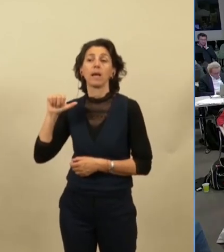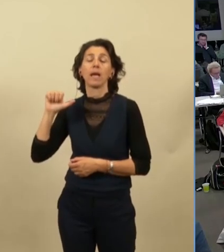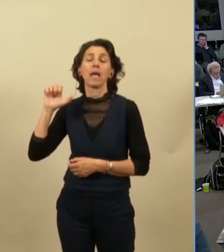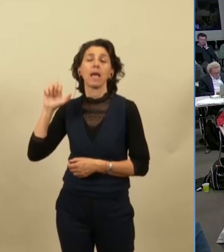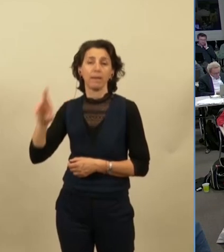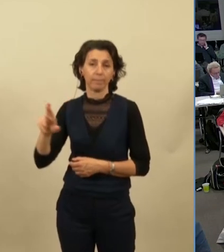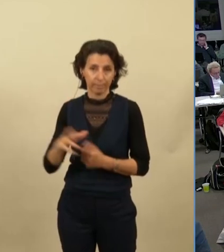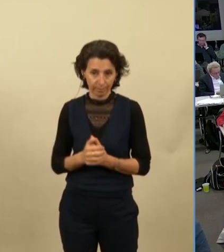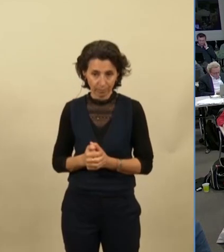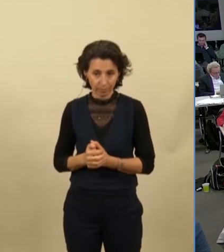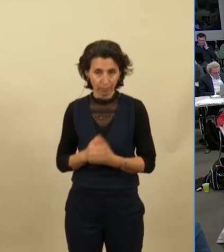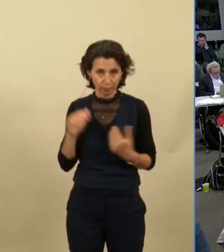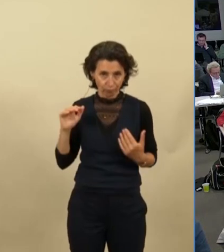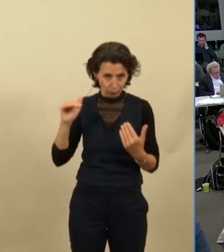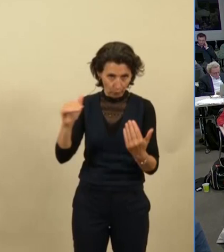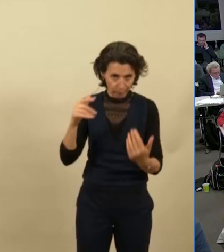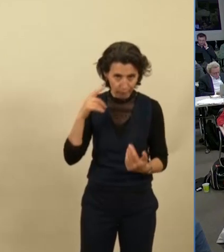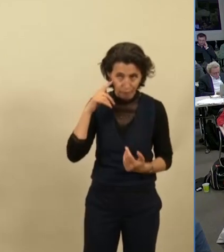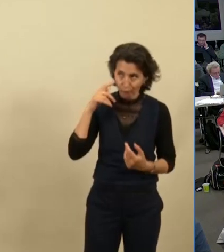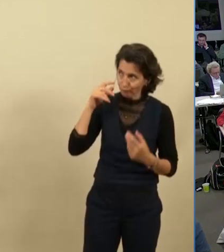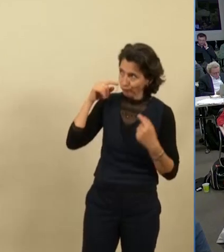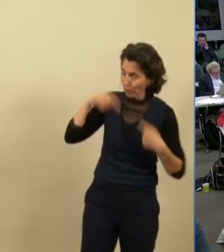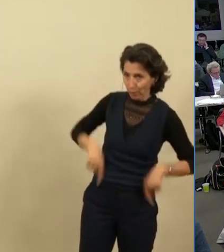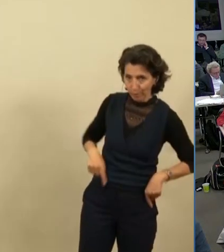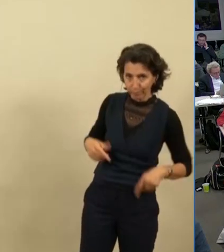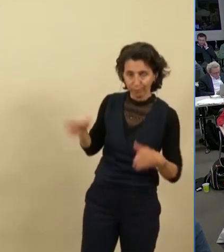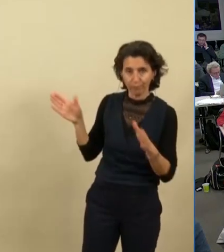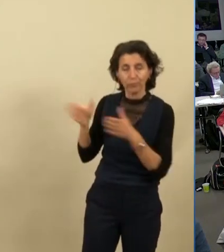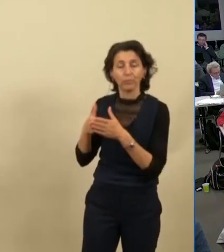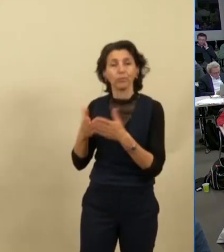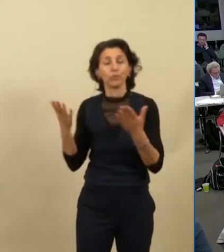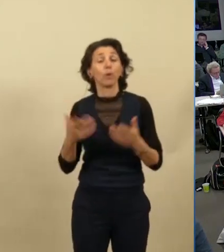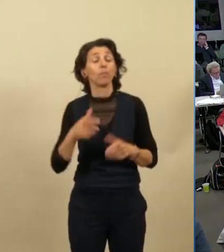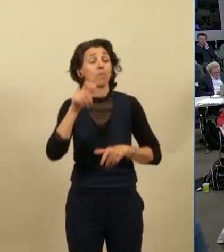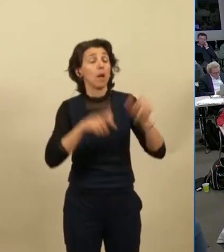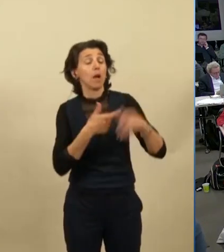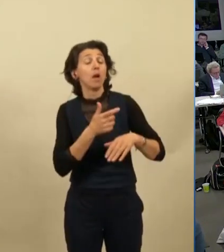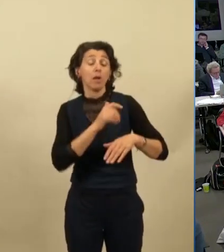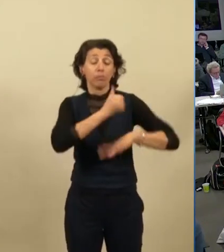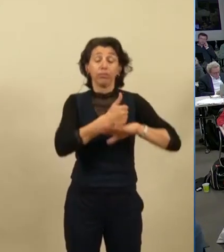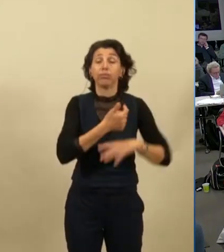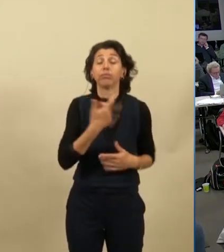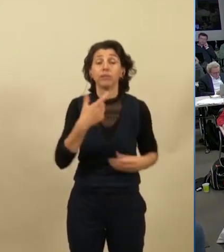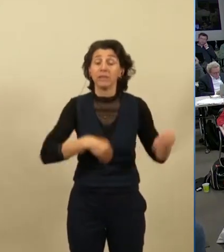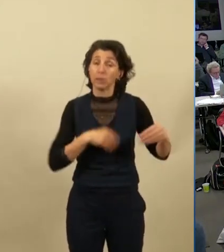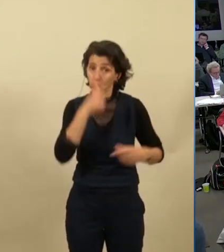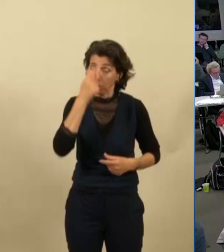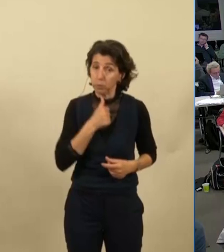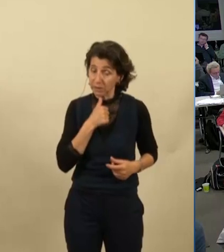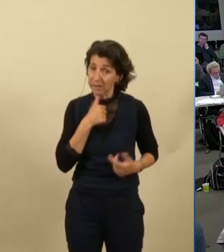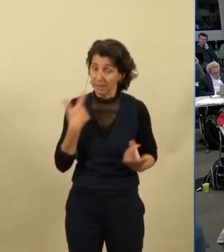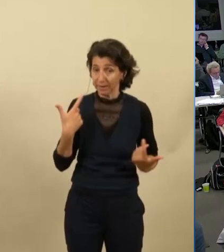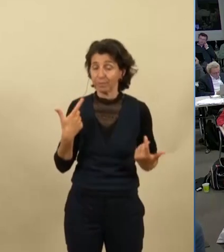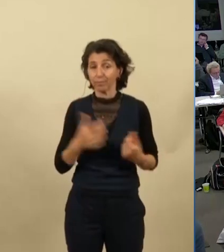donc ce vœux s'adresse au gouvernement si tu ne demande d'encadrement du recrutement des directeurs de musée avec plus de